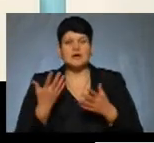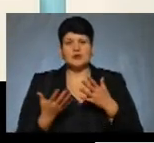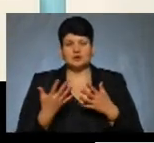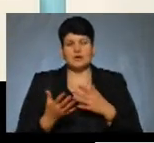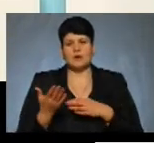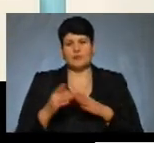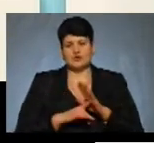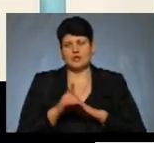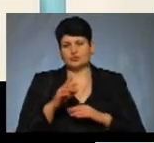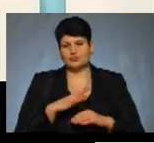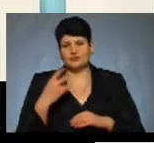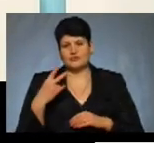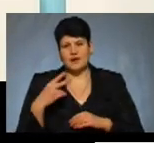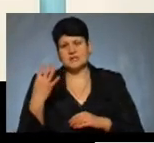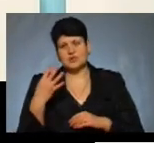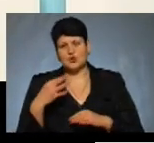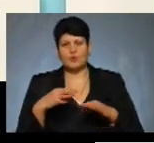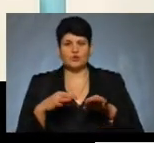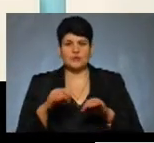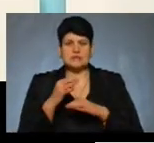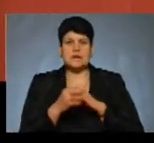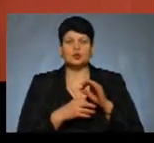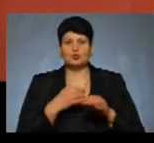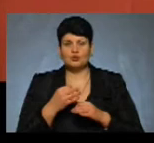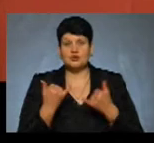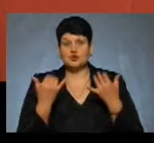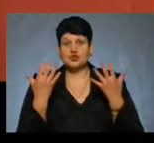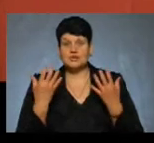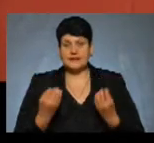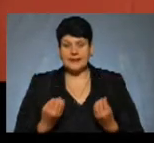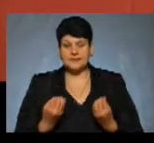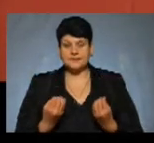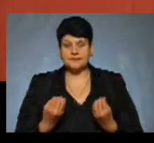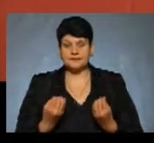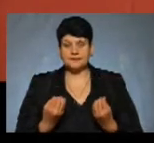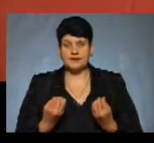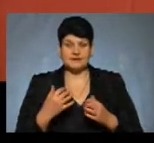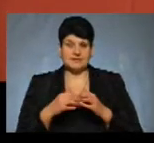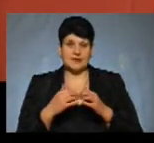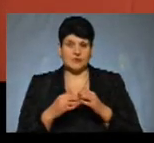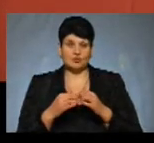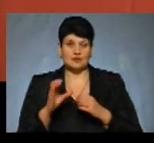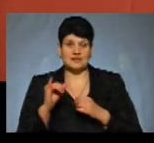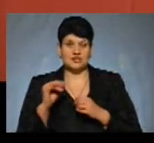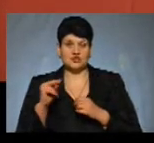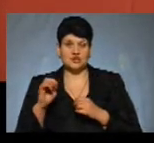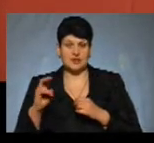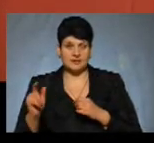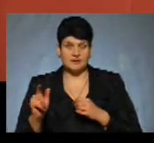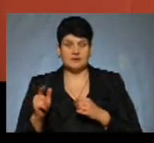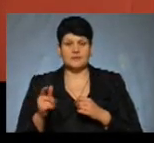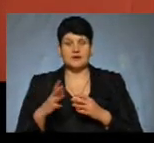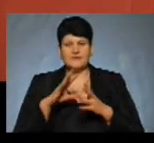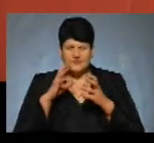складали вони 20-40 автомобілів за добу. На сьогоднішній день, якщо брати в середньому за січень місяць Тернопільської